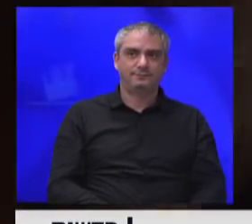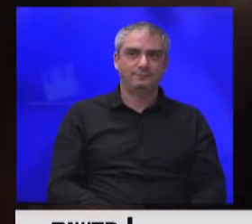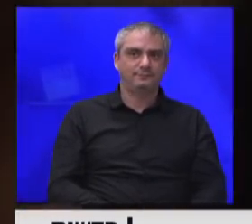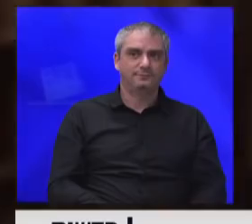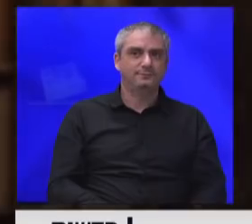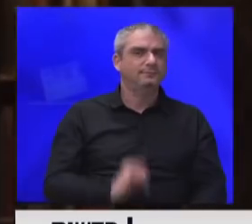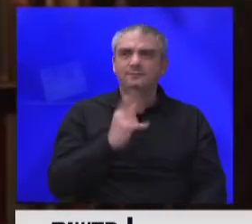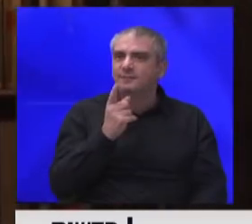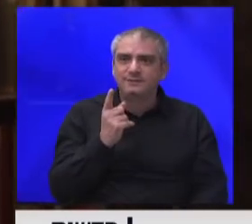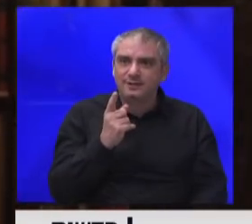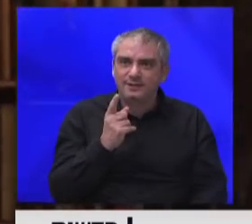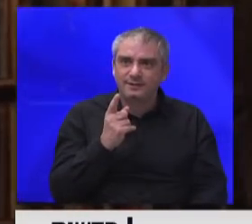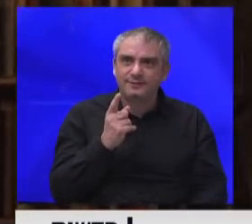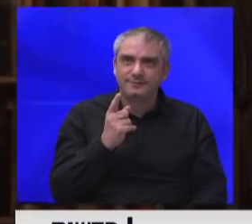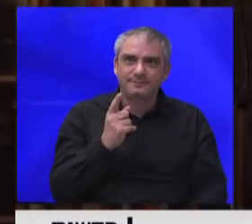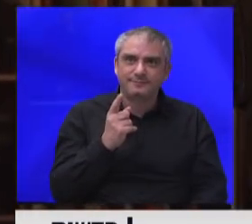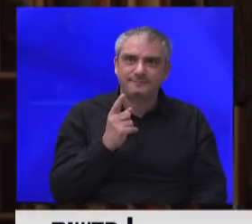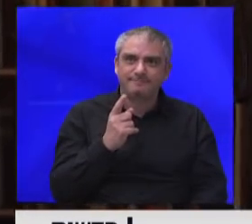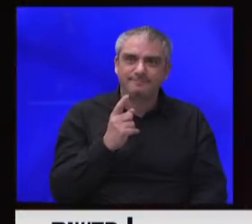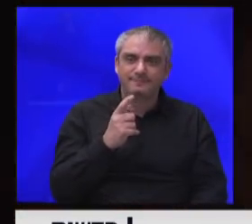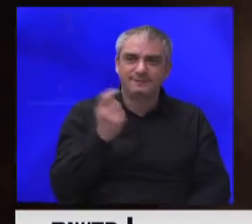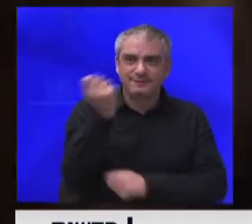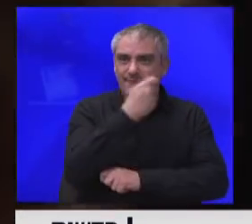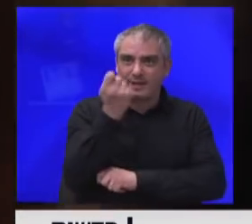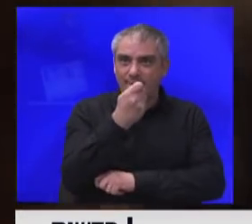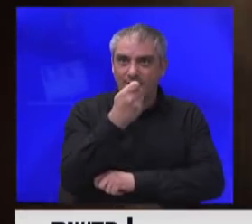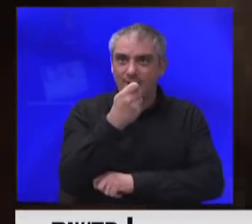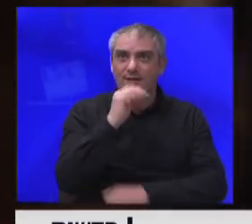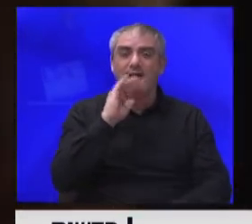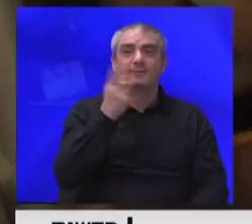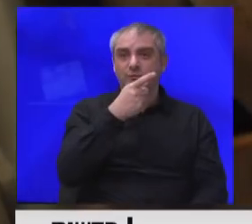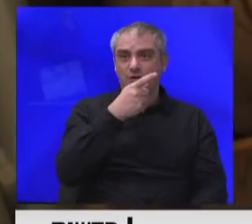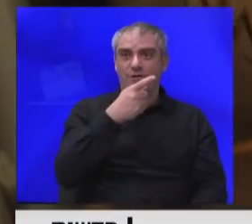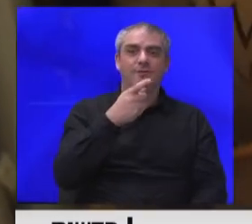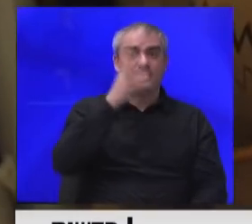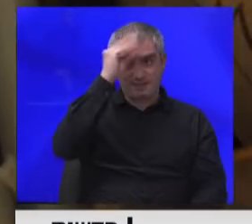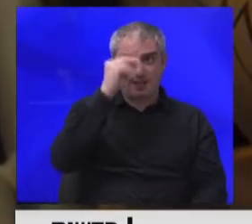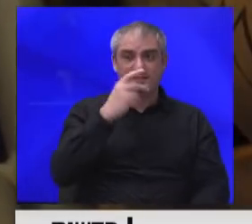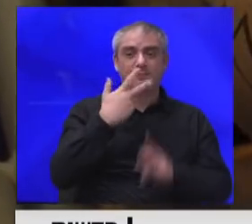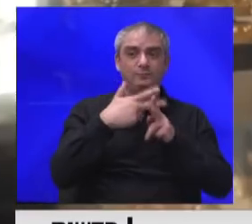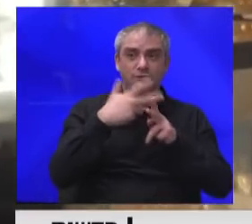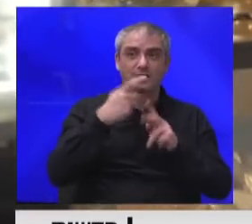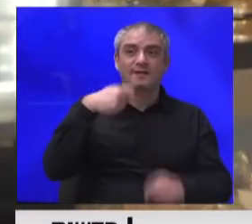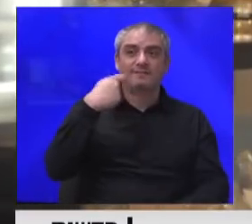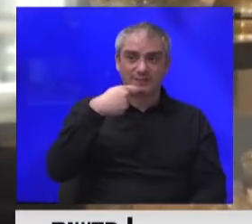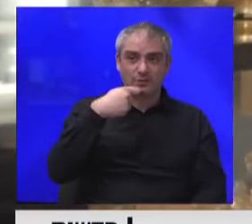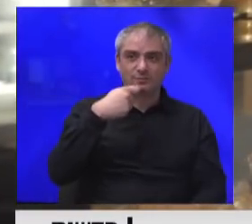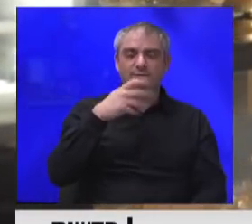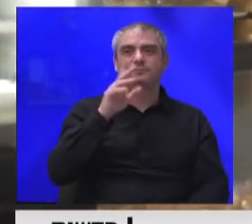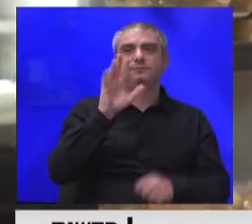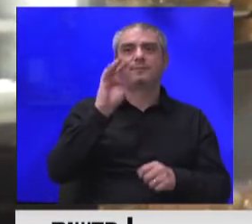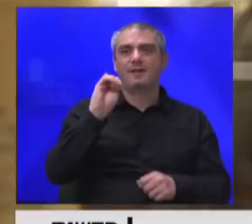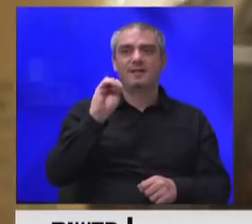מה זה? שמי הקבאי? ברמת השרון, עם ילד, משכנתה וסחירות, זיו ומיטל